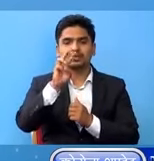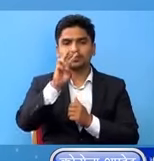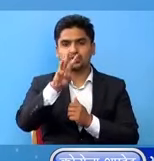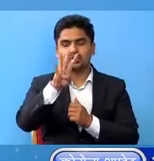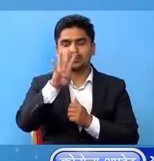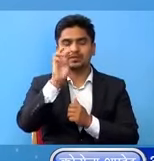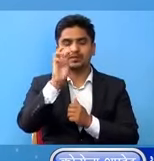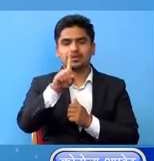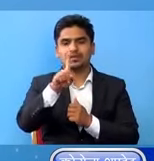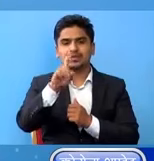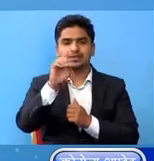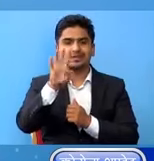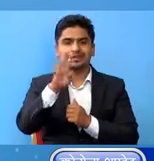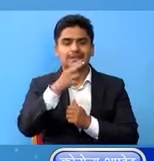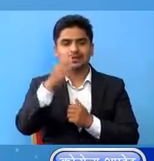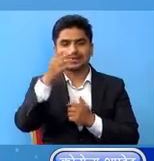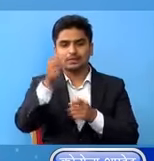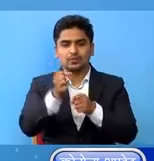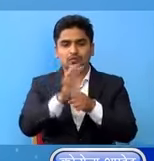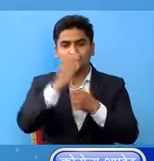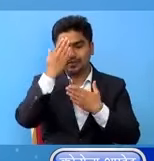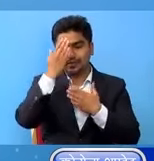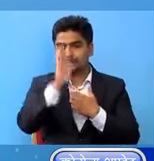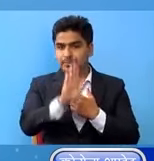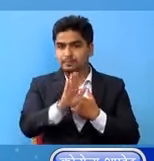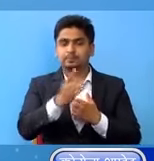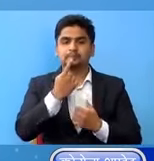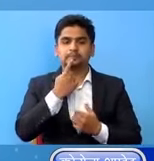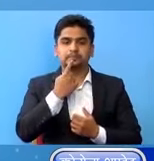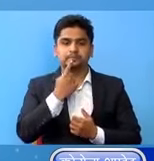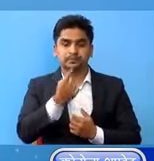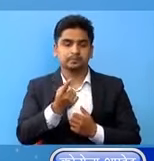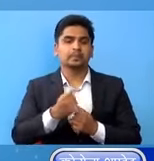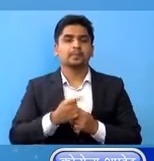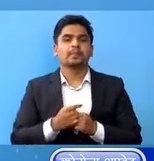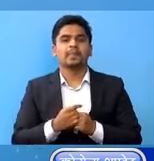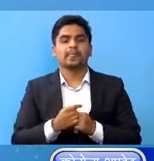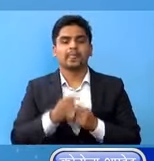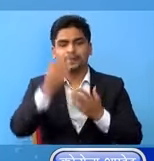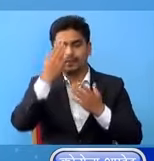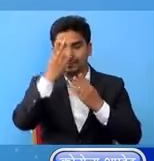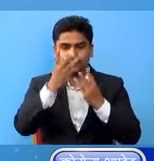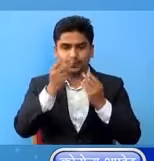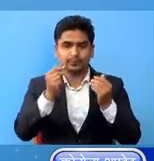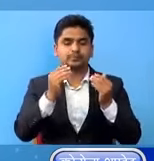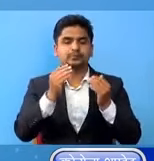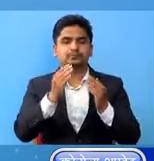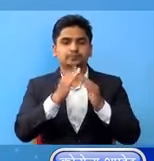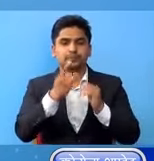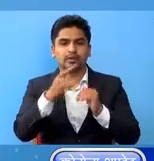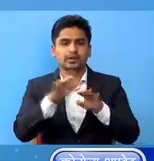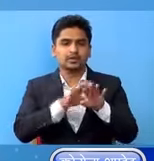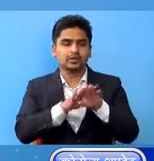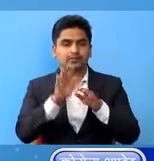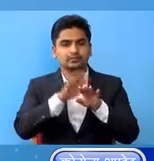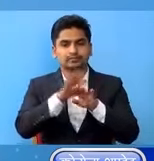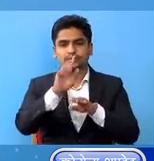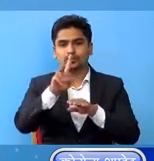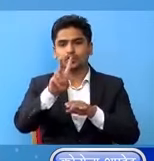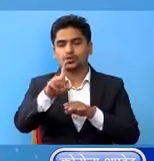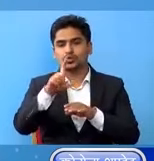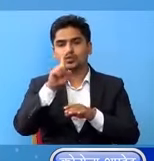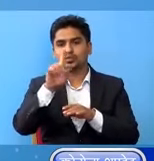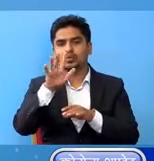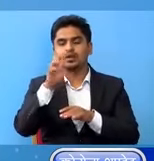जना कोरोना संक्रमण मुक्त भएका छन्। पछिल्लो 24 घण्टामा मात्र 1,068 जना निको